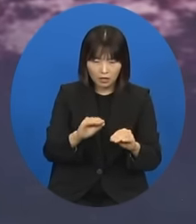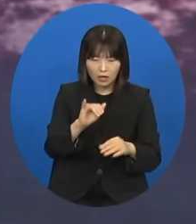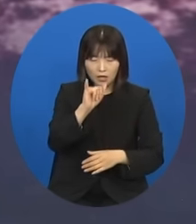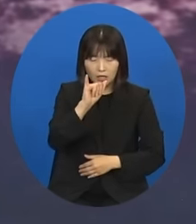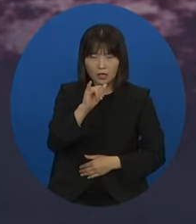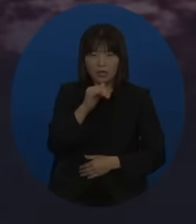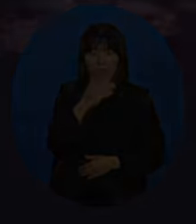축원드립니다